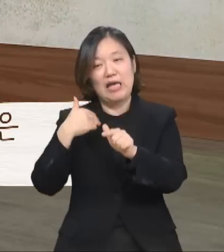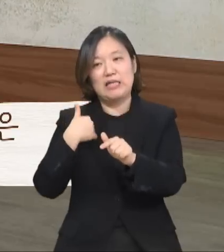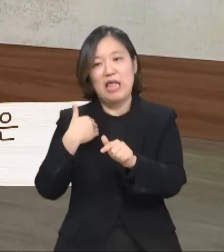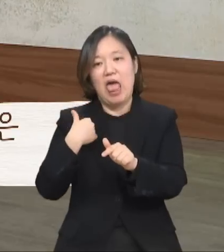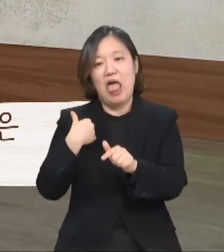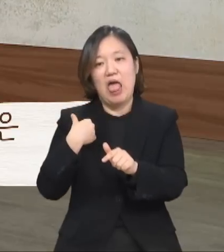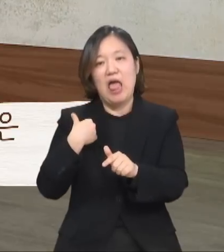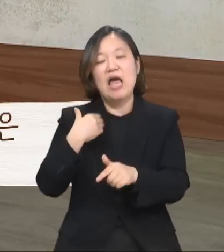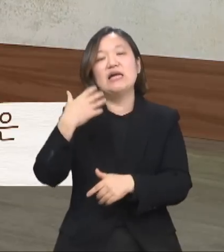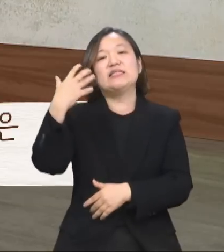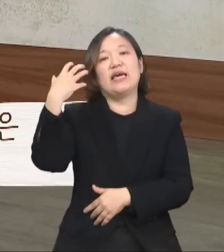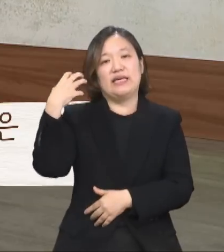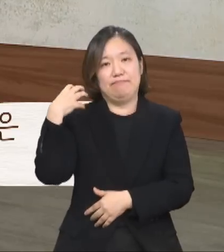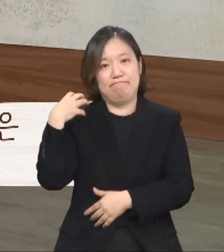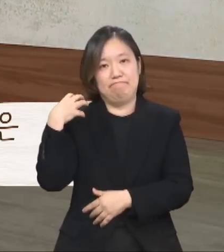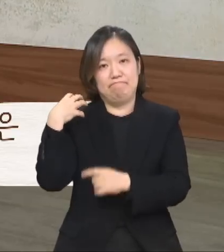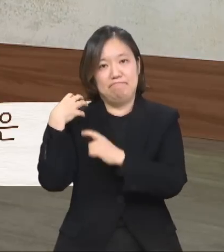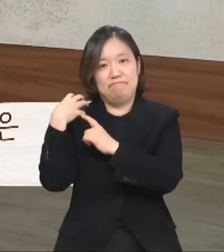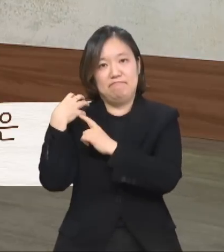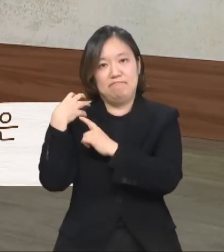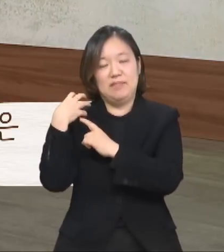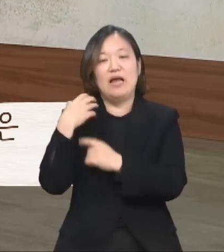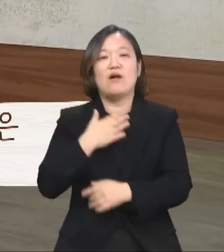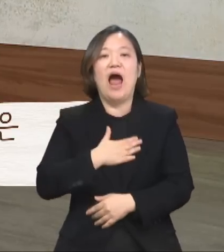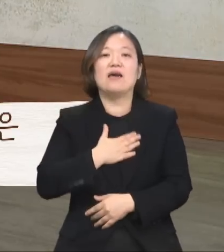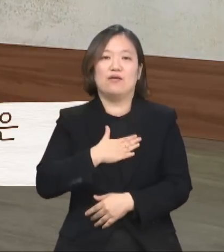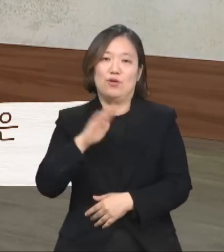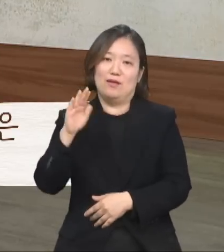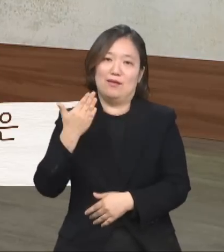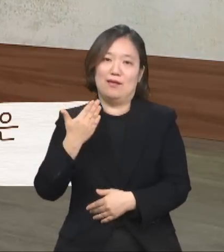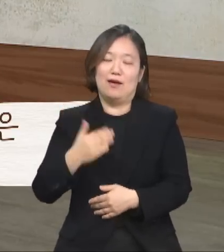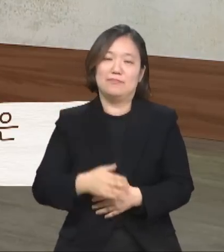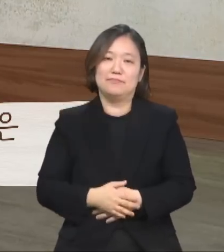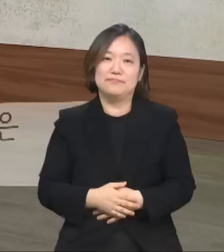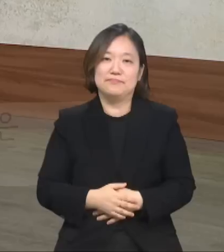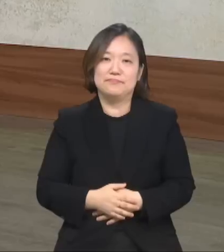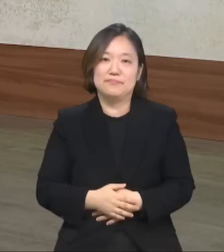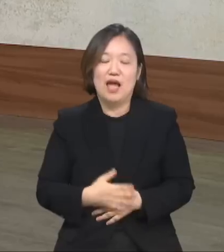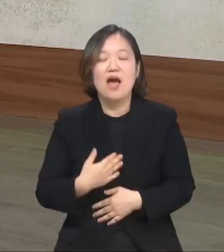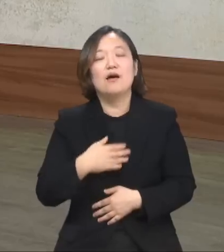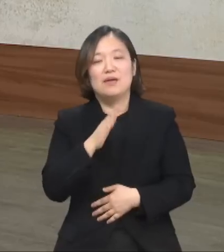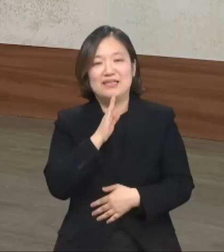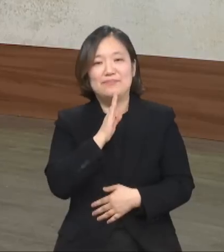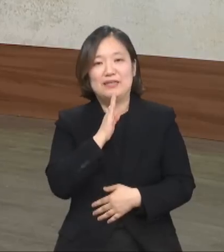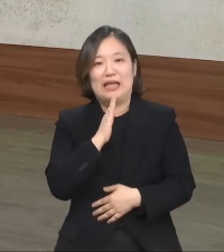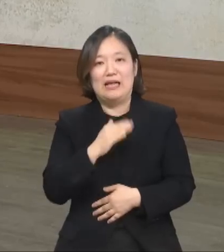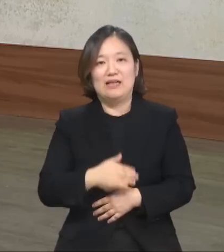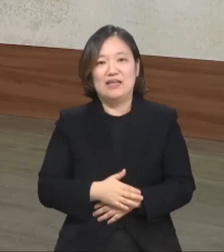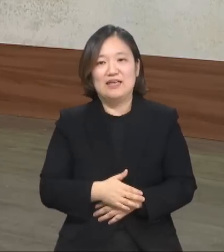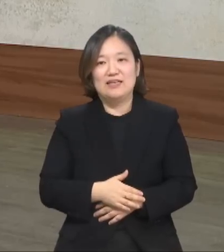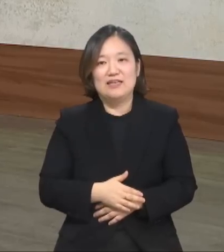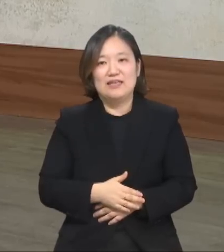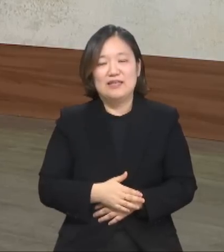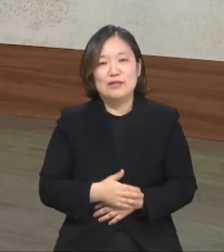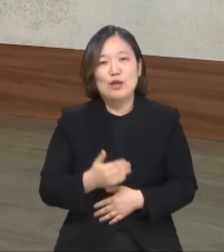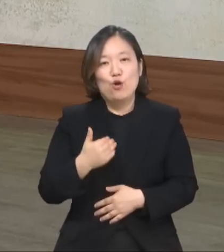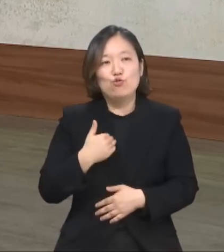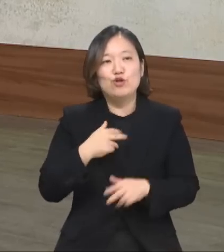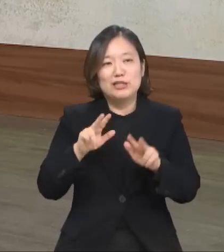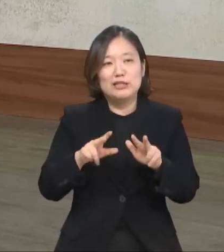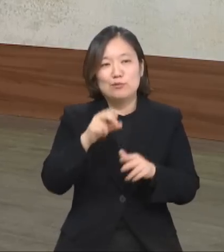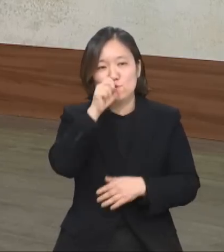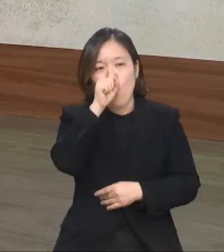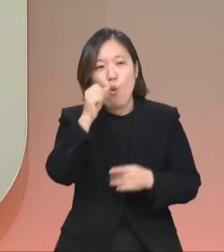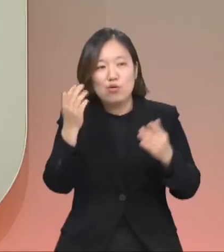지은 인연으로 생긴다는 것을 알게 되었습니다 제대로 보셨네요 그렇죠 우리 앞에 펼쳐진